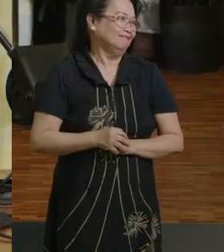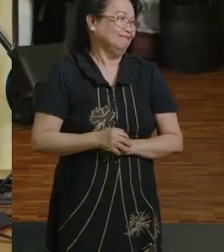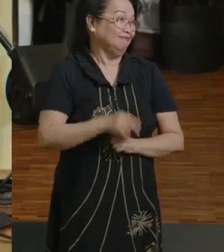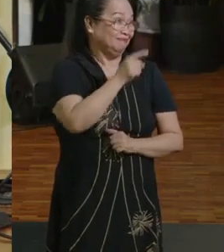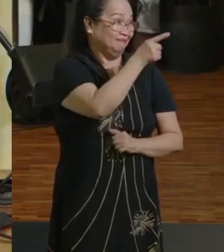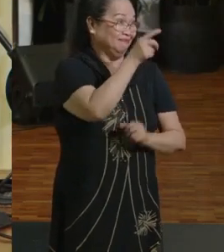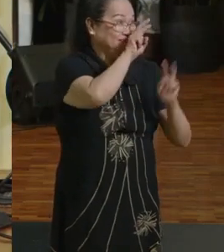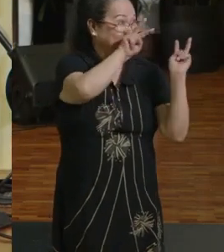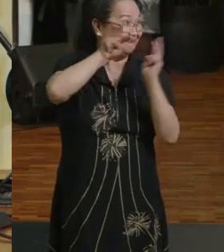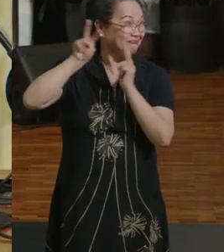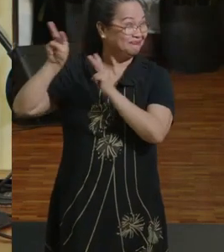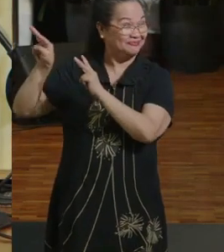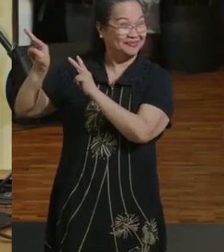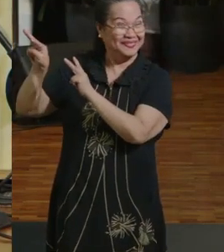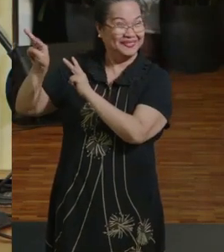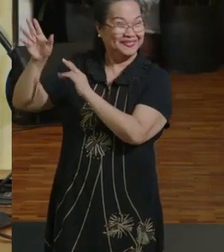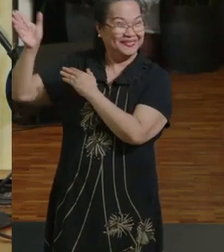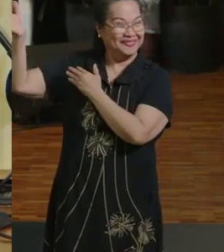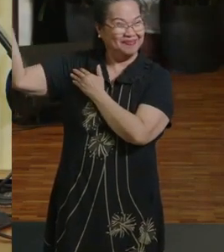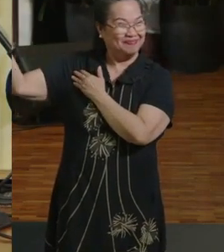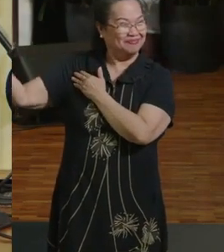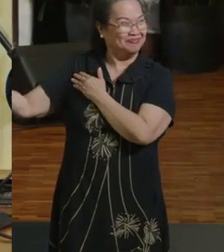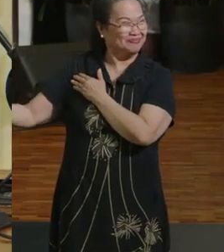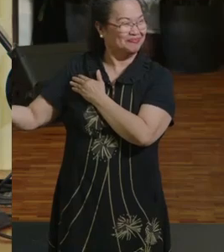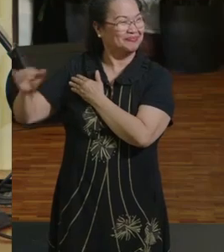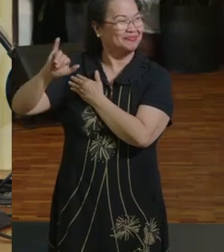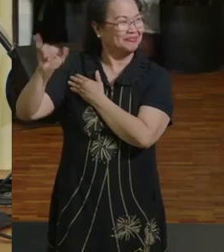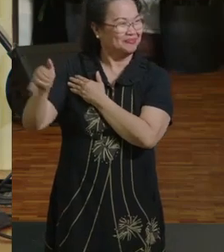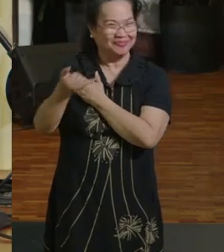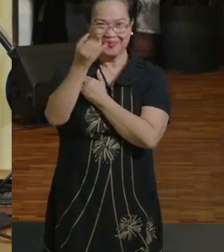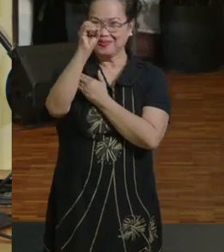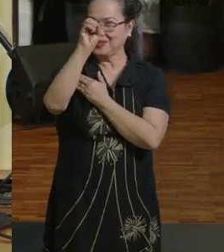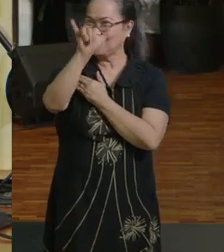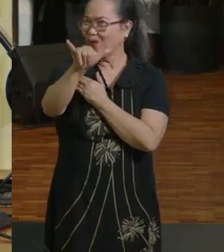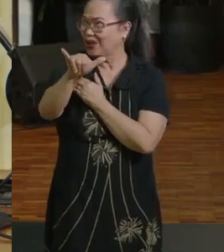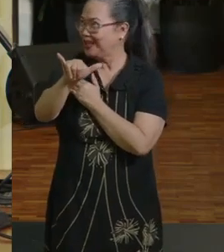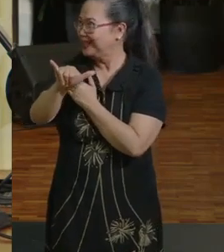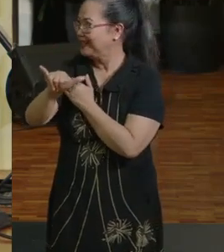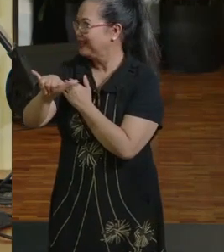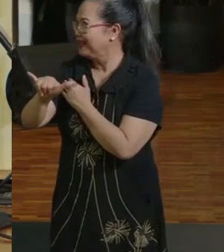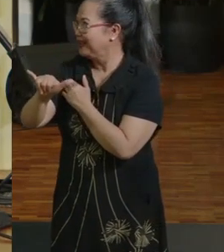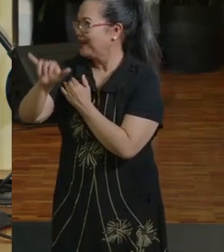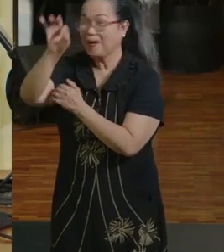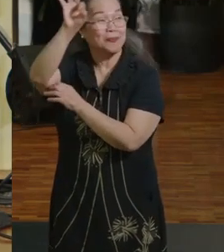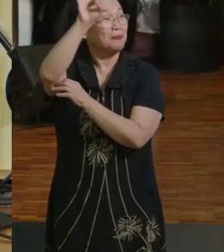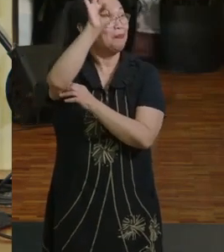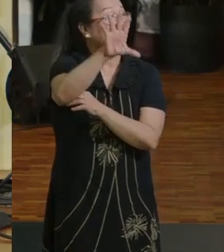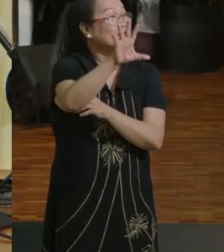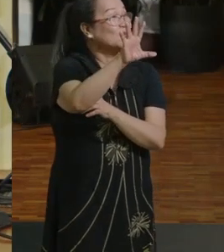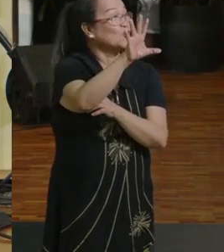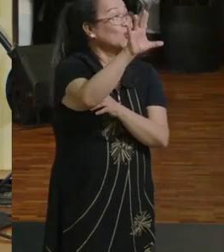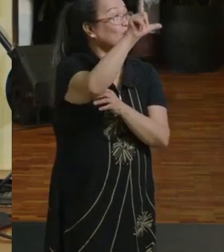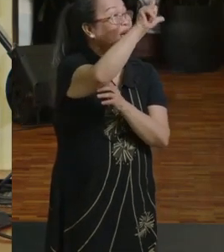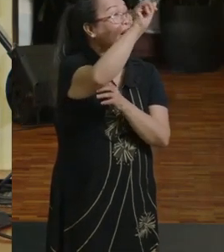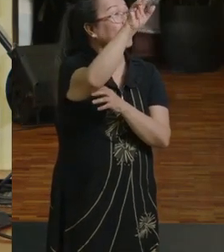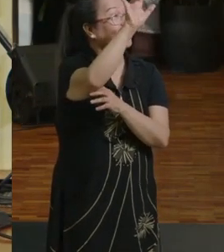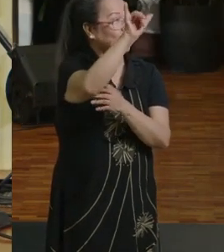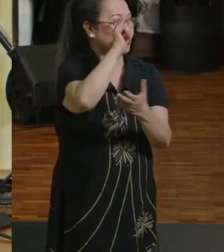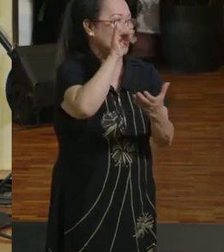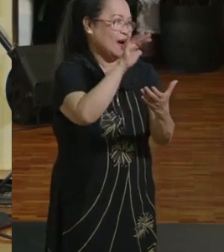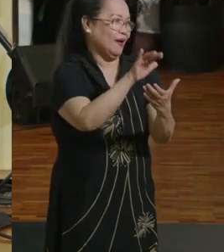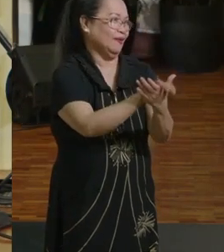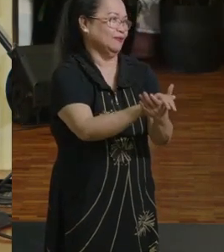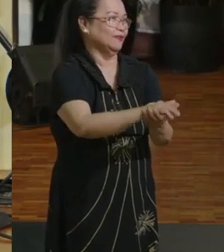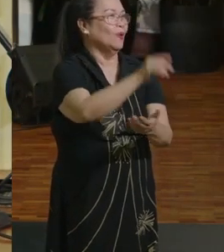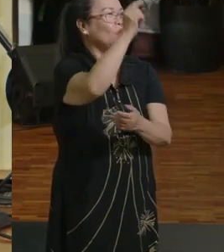Mapapansin nyo, ganyan din po si Joy, si Ate Joy, ni Pastor Larry. Palaging